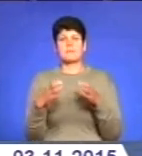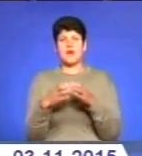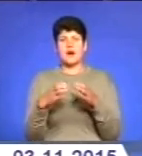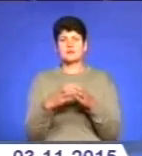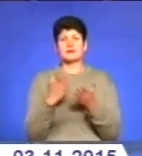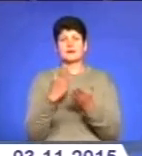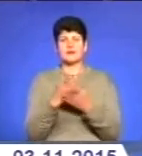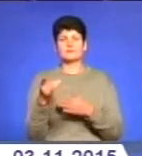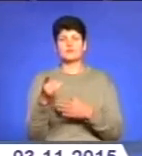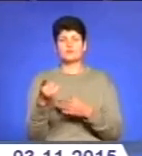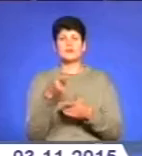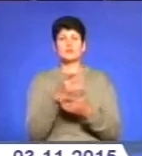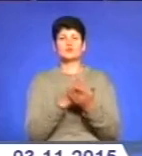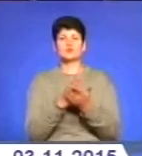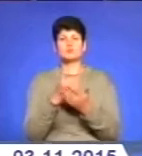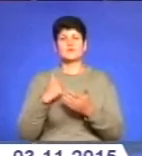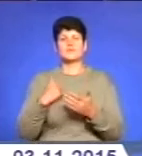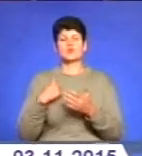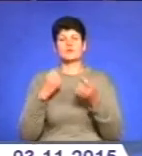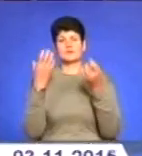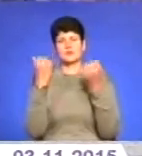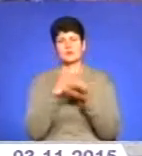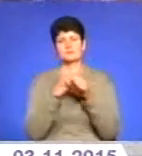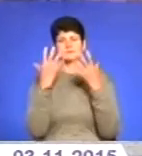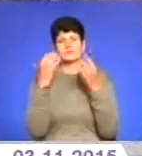Про їхню службу та військові будні дивимося далі.